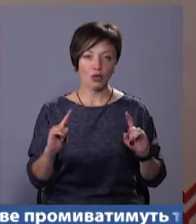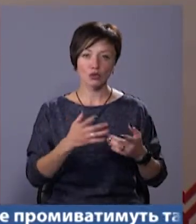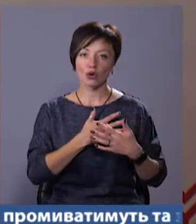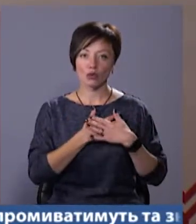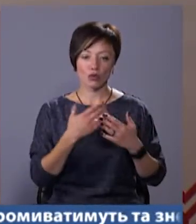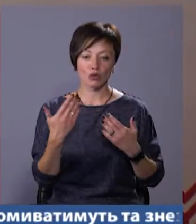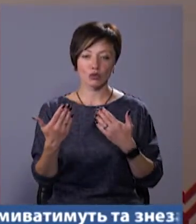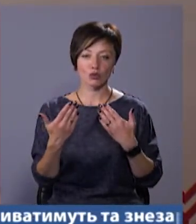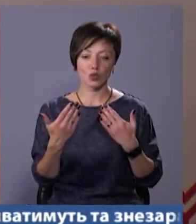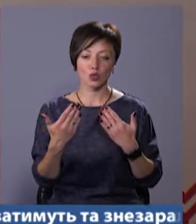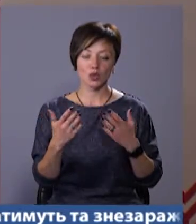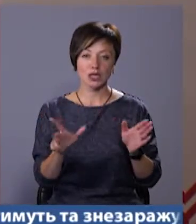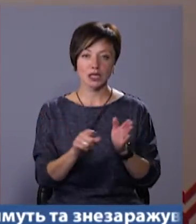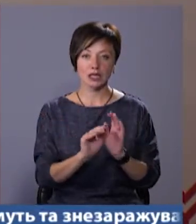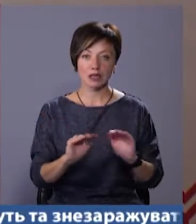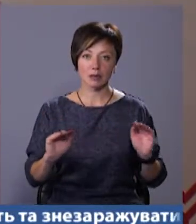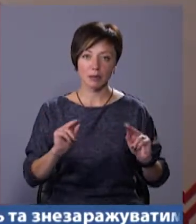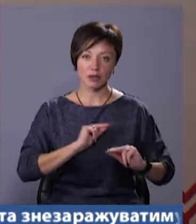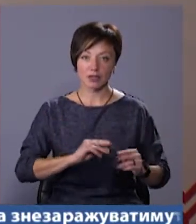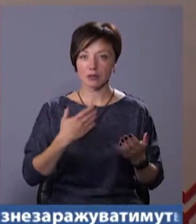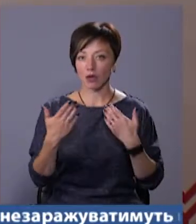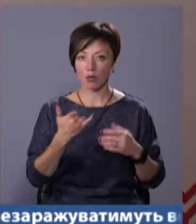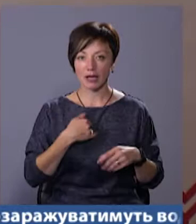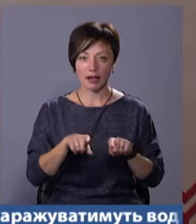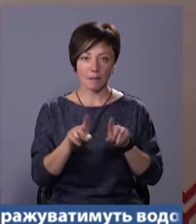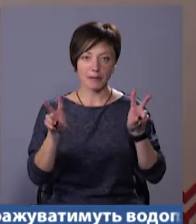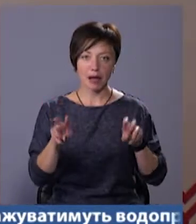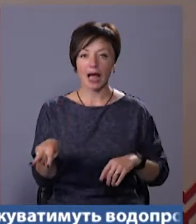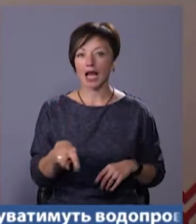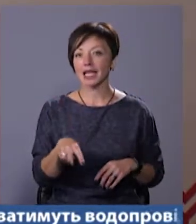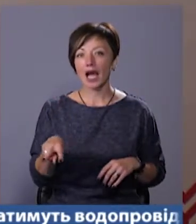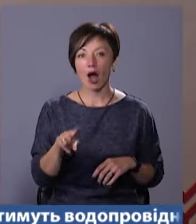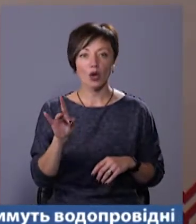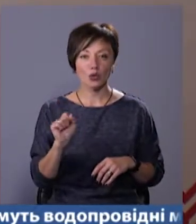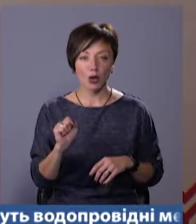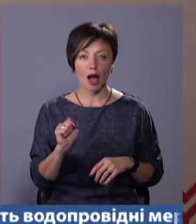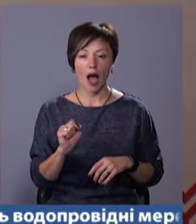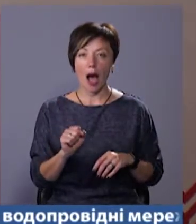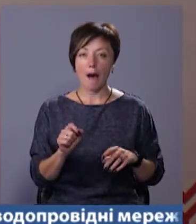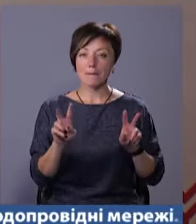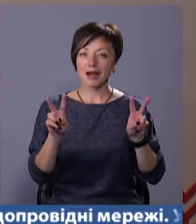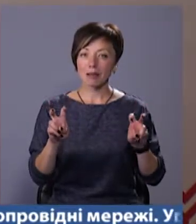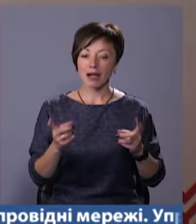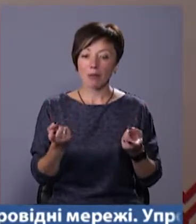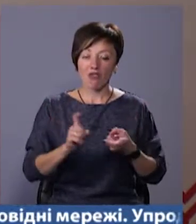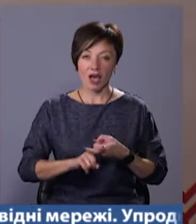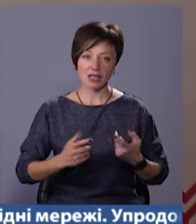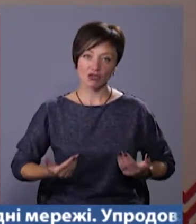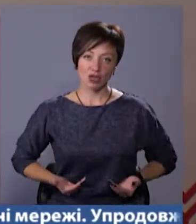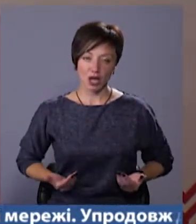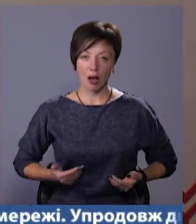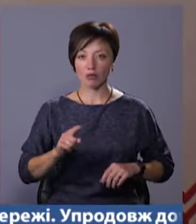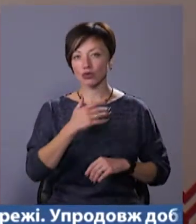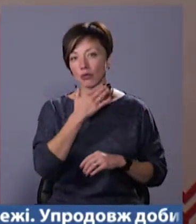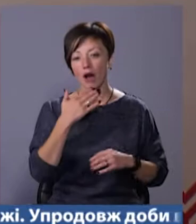з ними працювати, спілкуватись, бо в мене такий предмет – література, предмет, пов'язаний з життям. Дуже багато